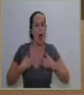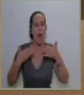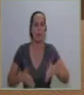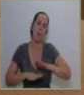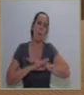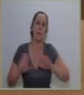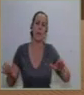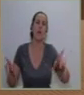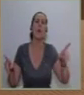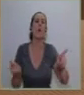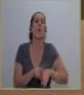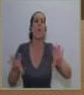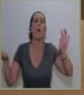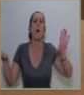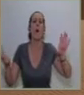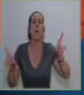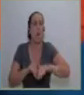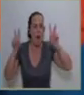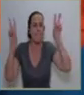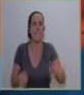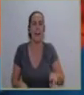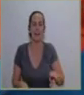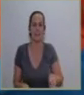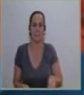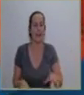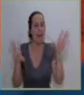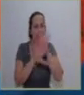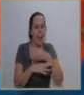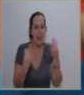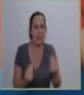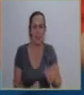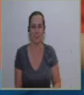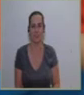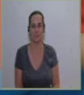בלי. כמו האותנטים. לילה טוב, אבו תומר.